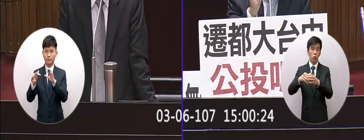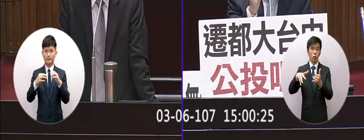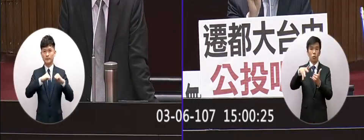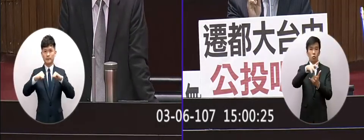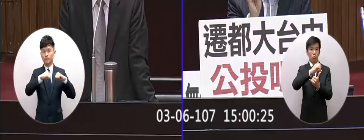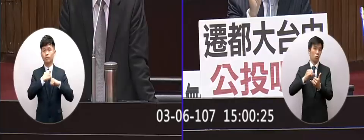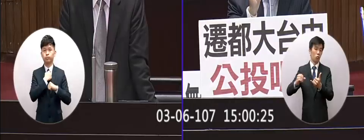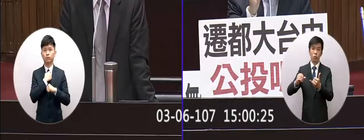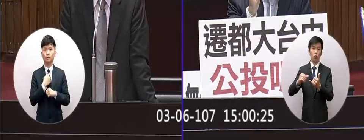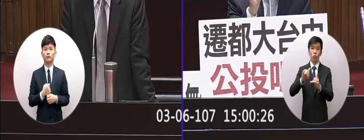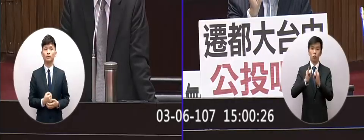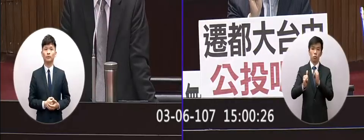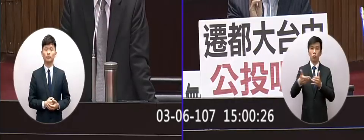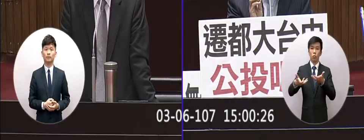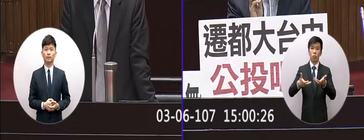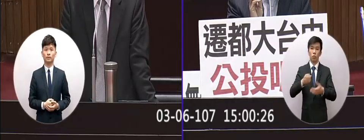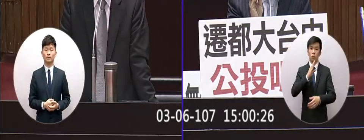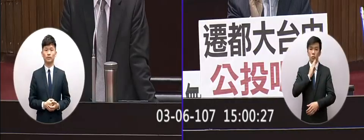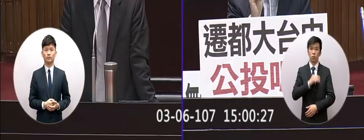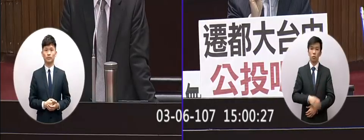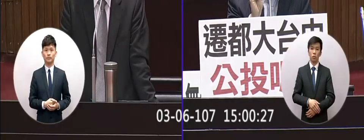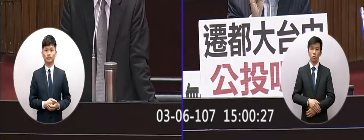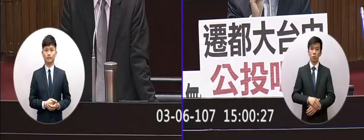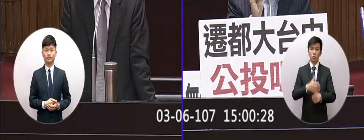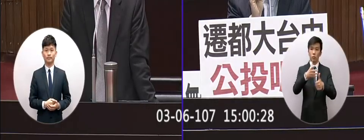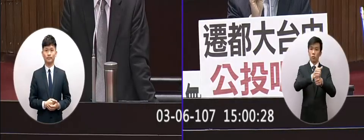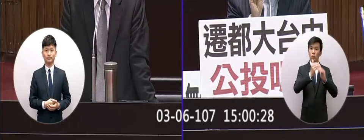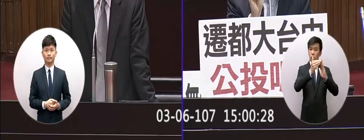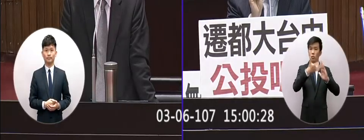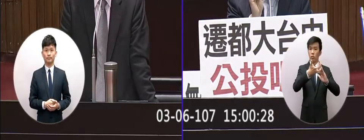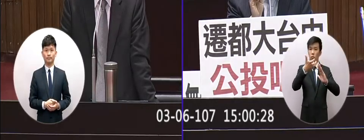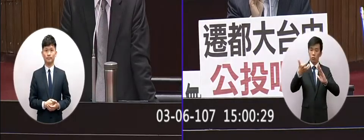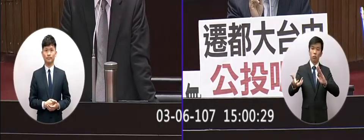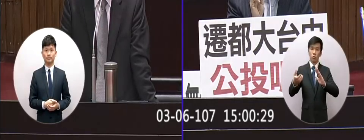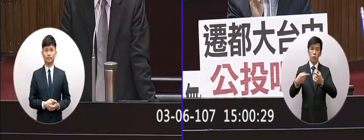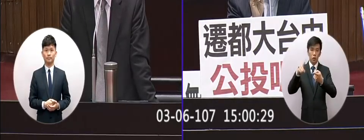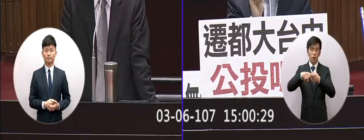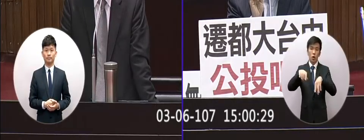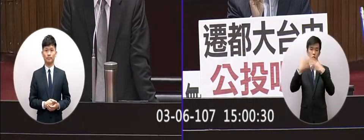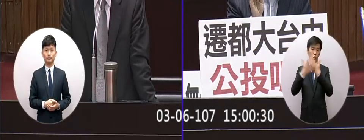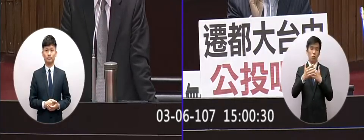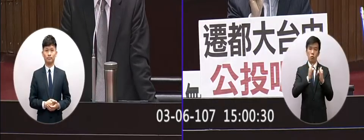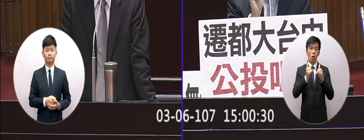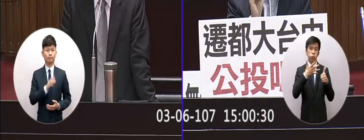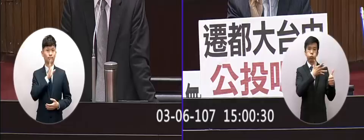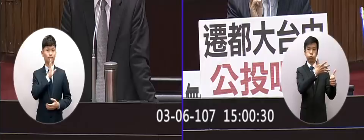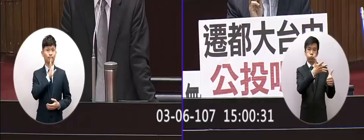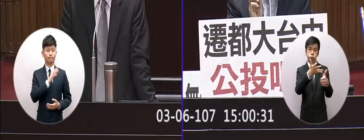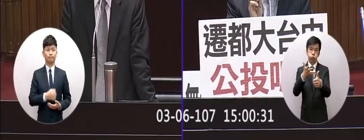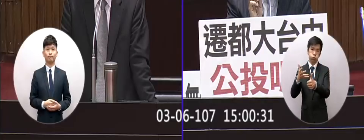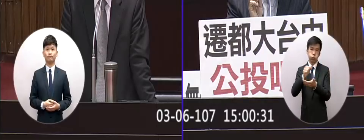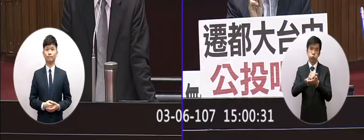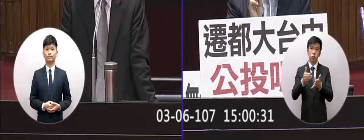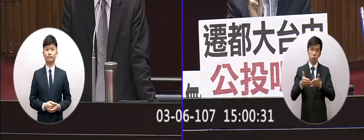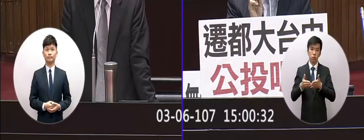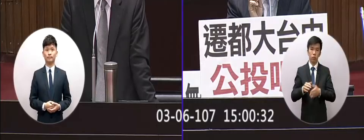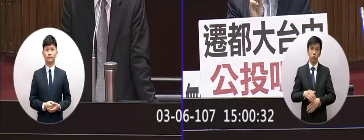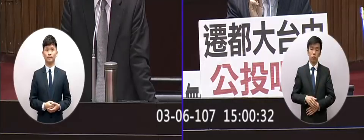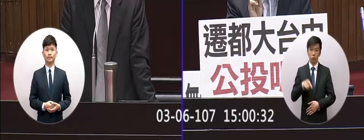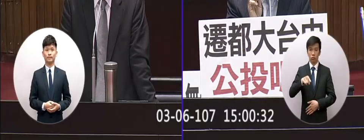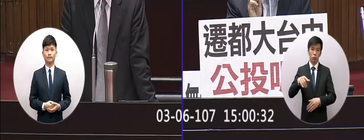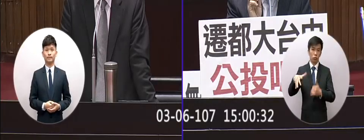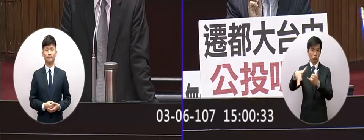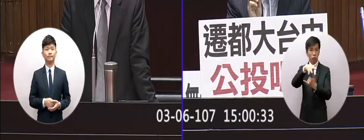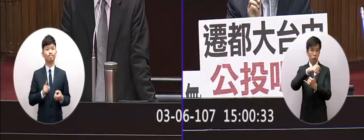因为迁都是所有人都应该要被征询的， 是啊， 因为它是全国的事情，对